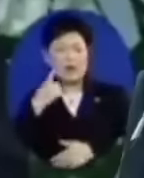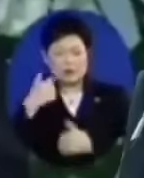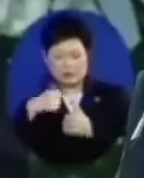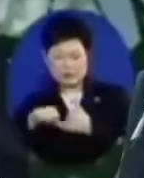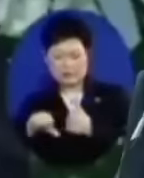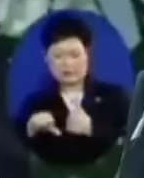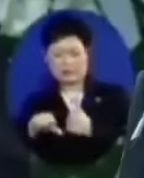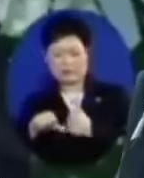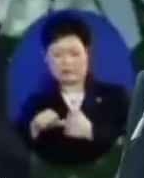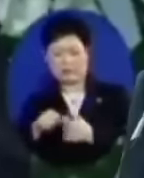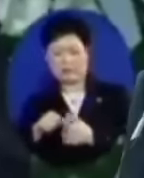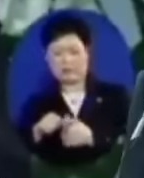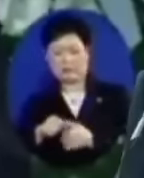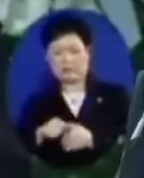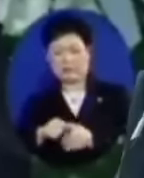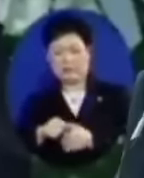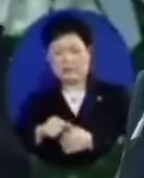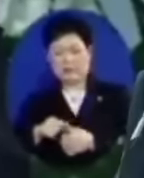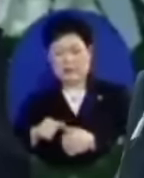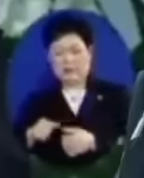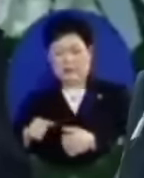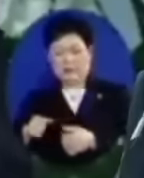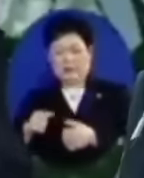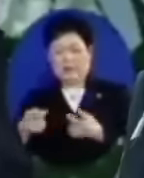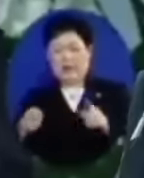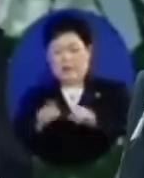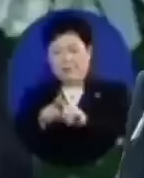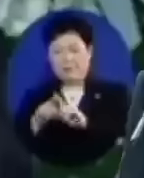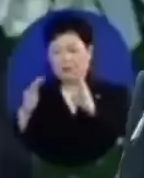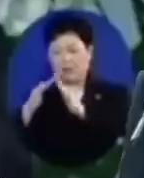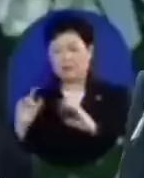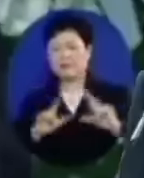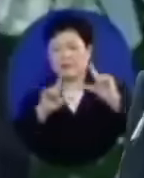아들로 삼아서 집에 같이 살았었습니다.